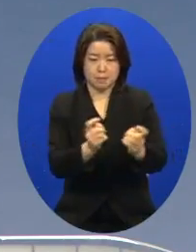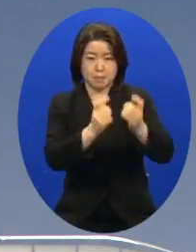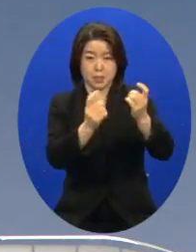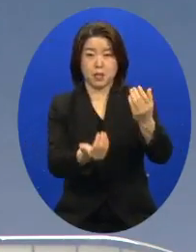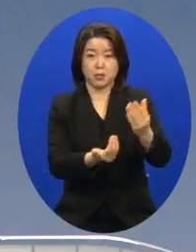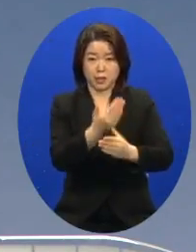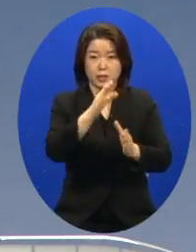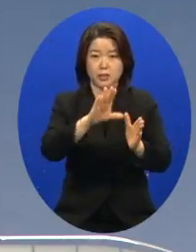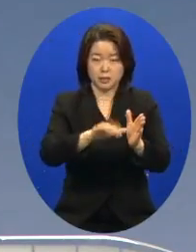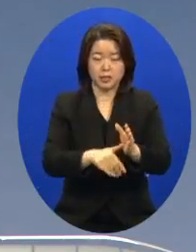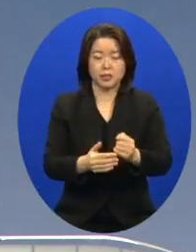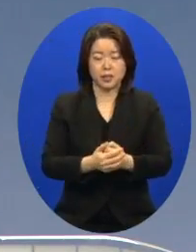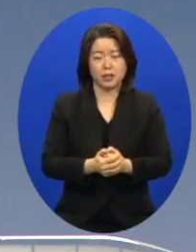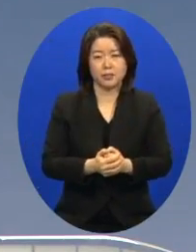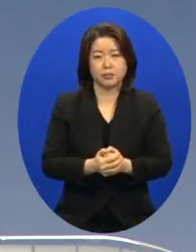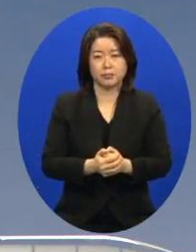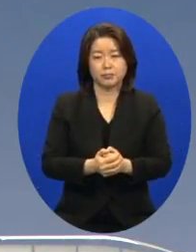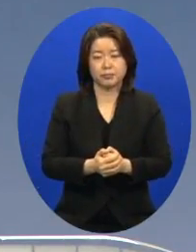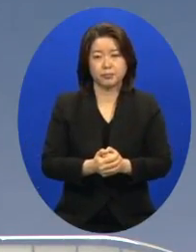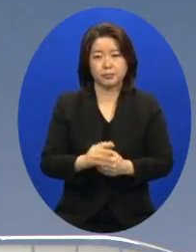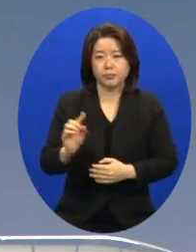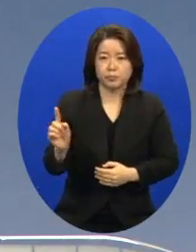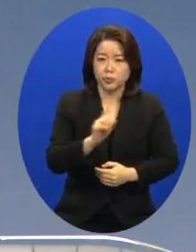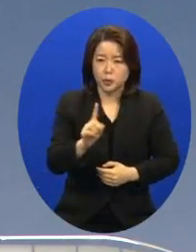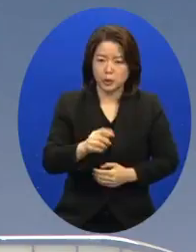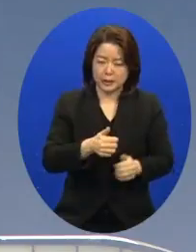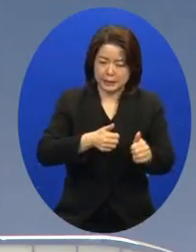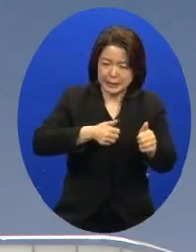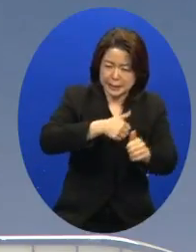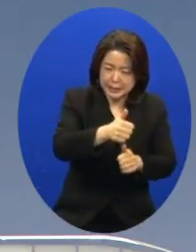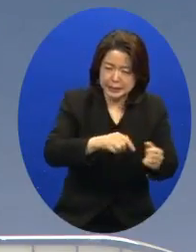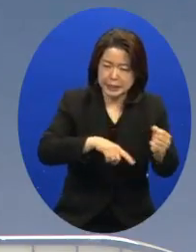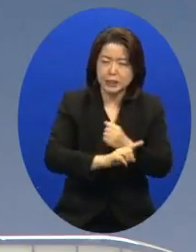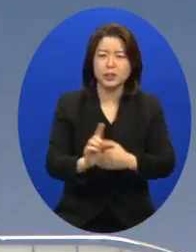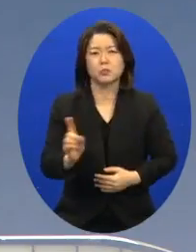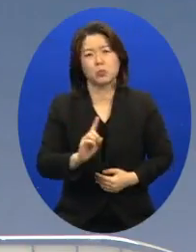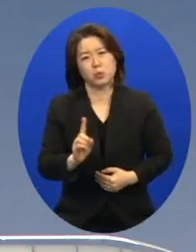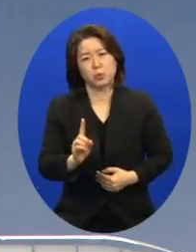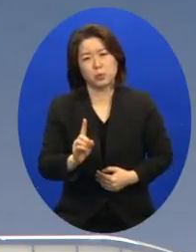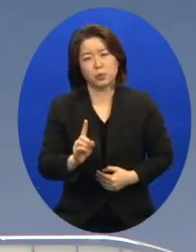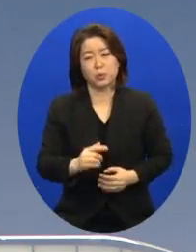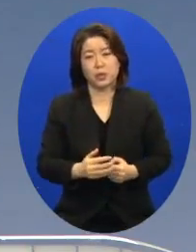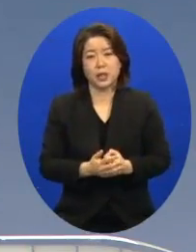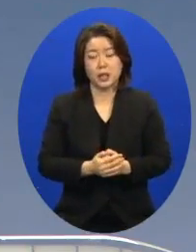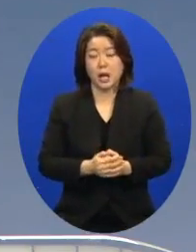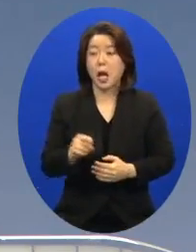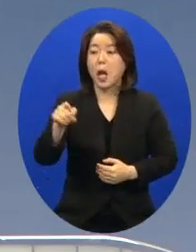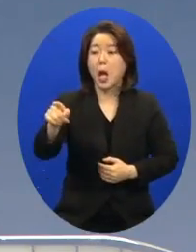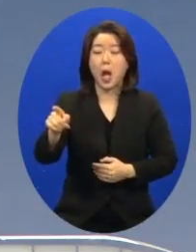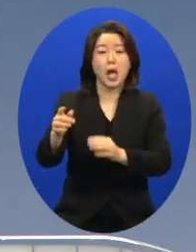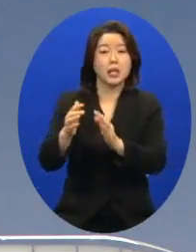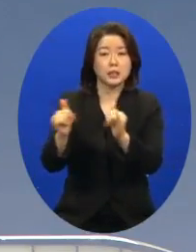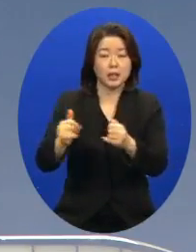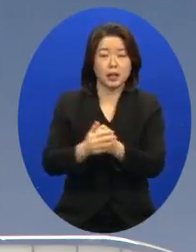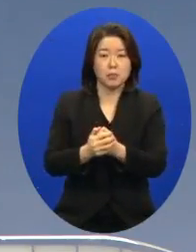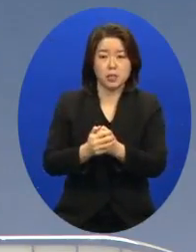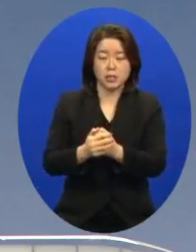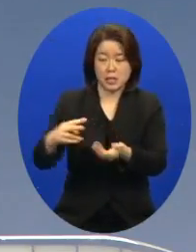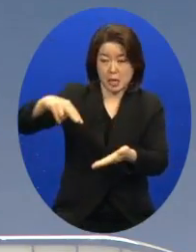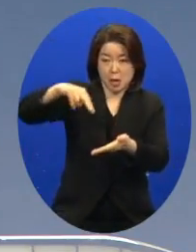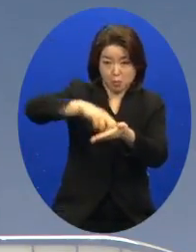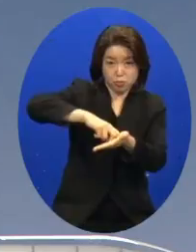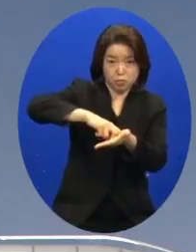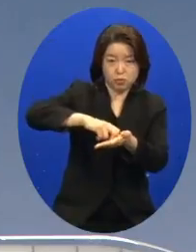때에 그때에 도대체 이긴다는 게 뭡니까 상대방이 무릎을